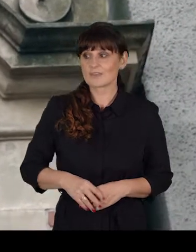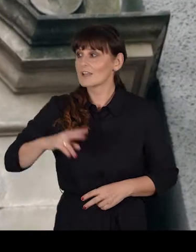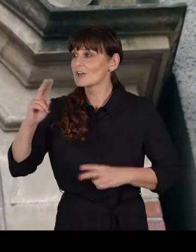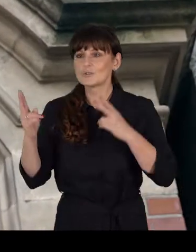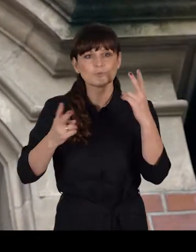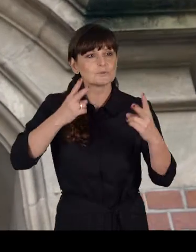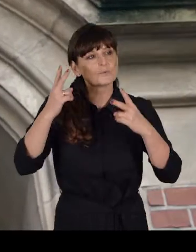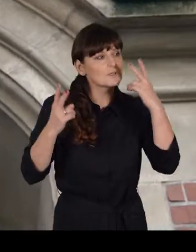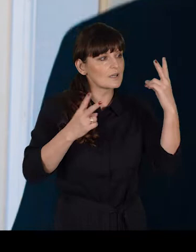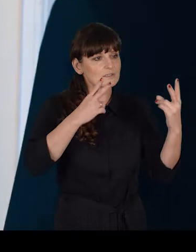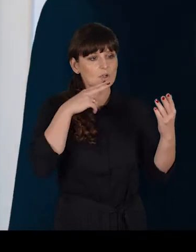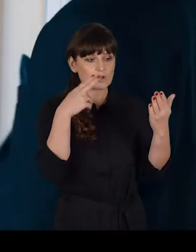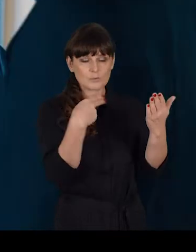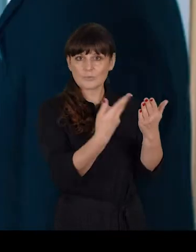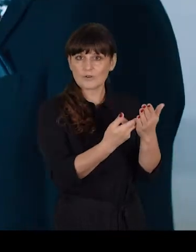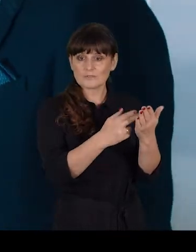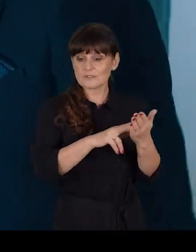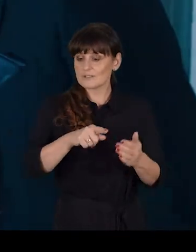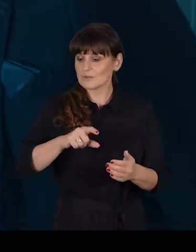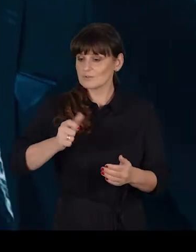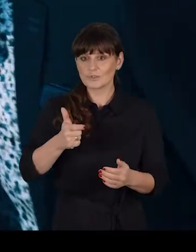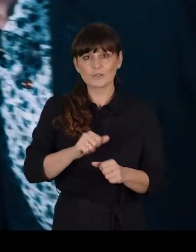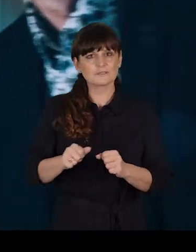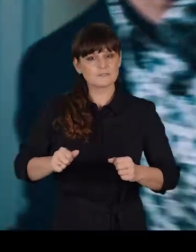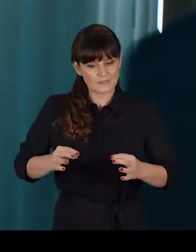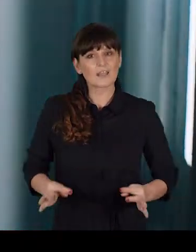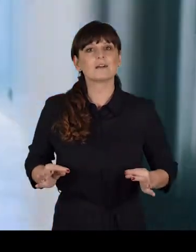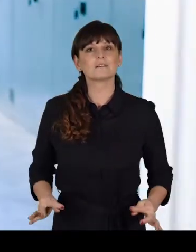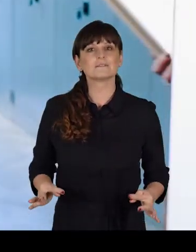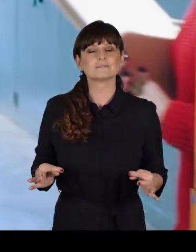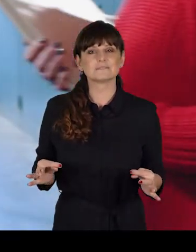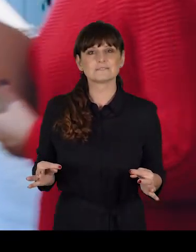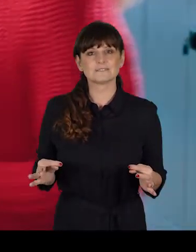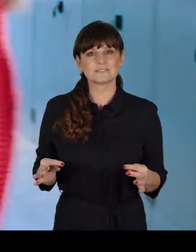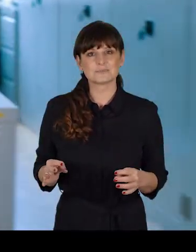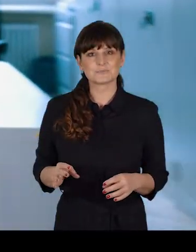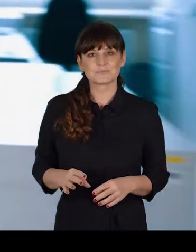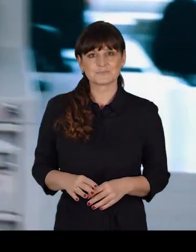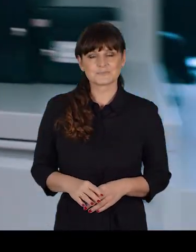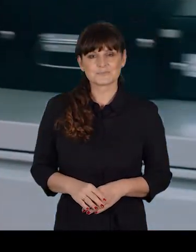Szukasz odpowiedzi na to, co jest teraz.